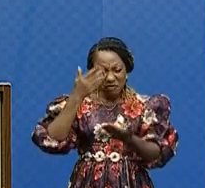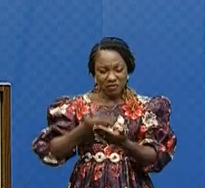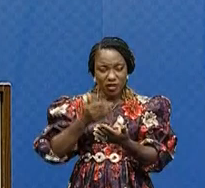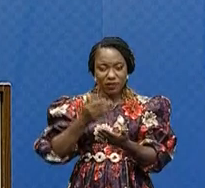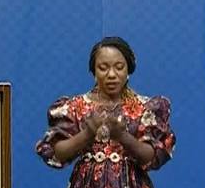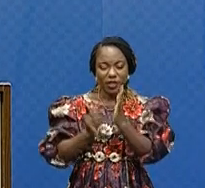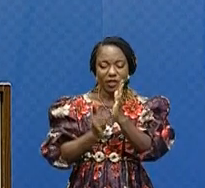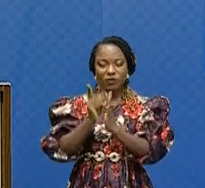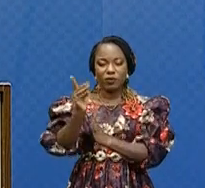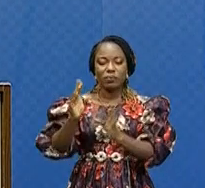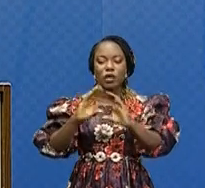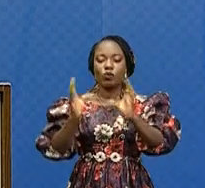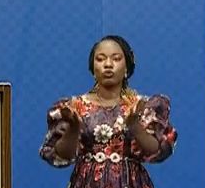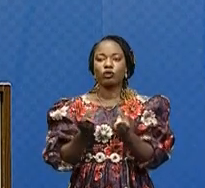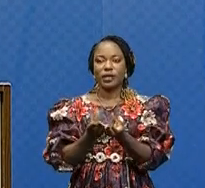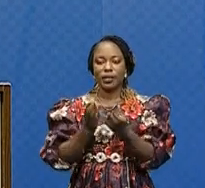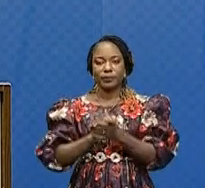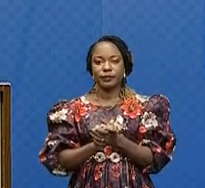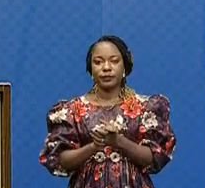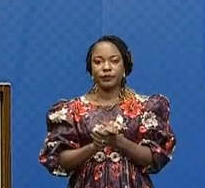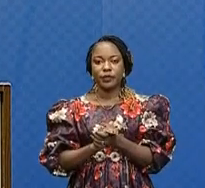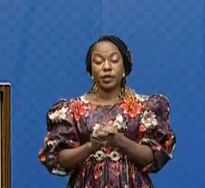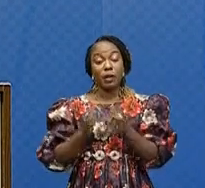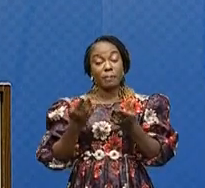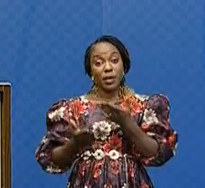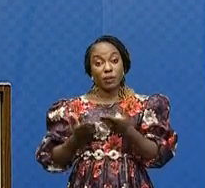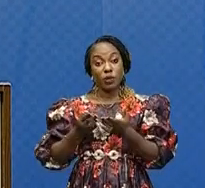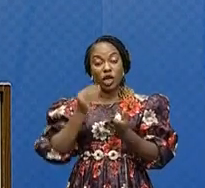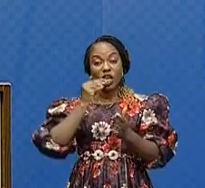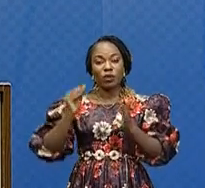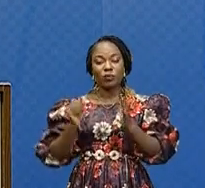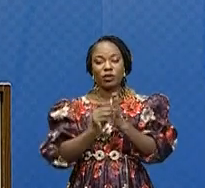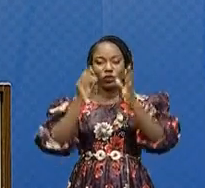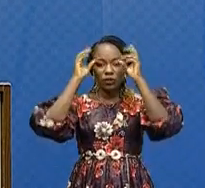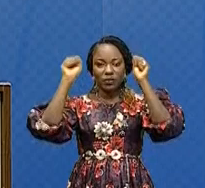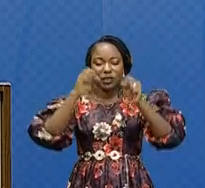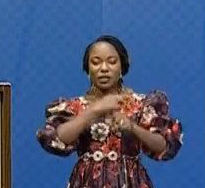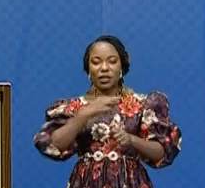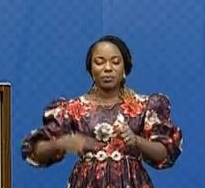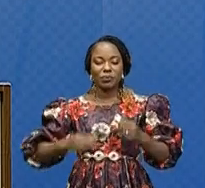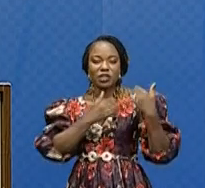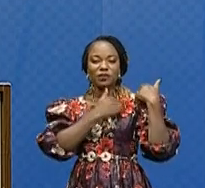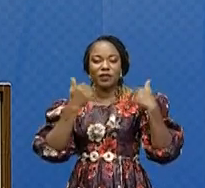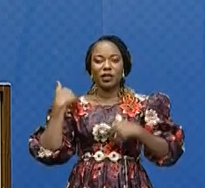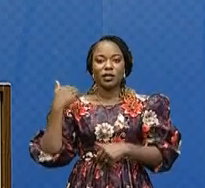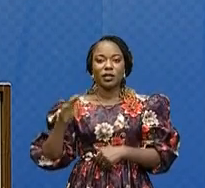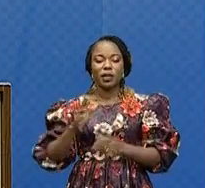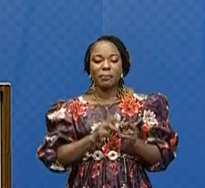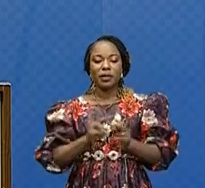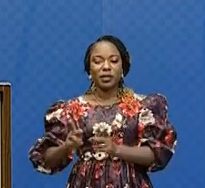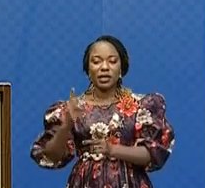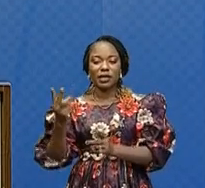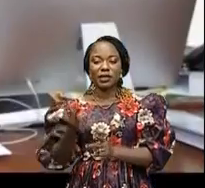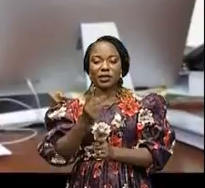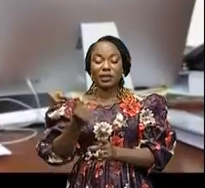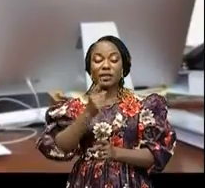des développements communautaires. Faisant suite à la recommandation du président de la République, chef de l'État, au cours de la